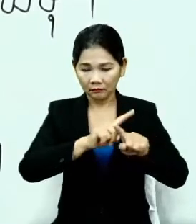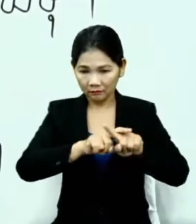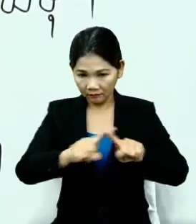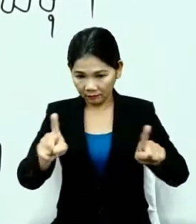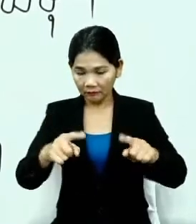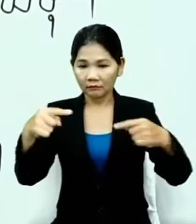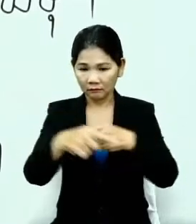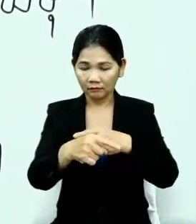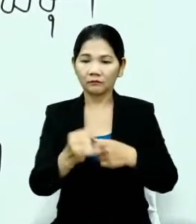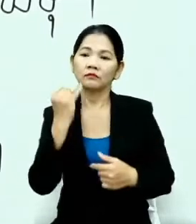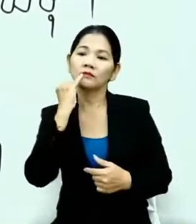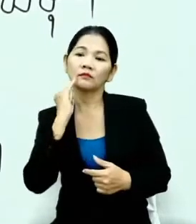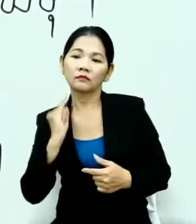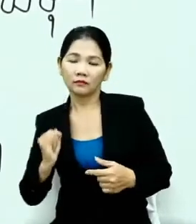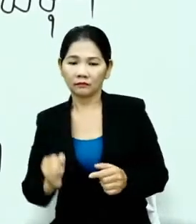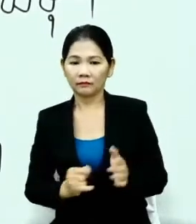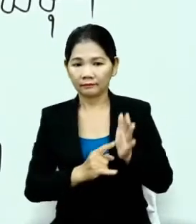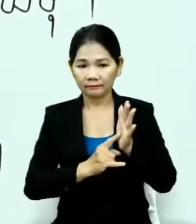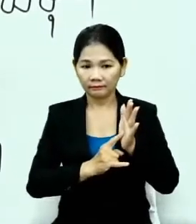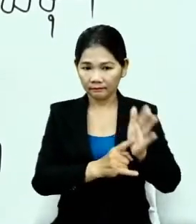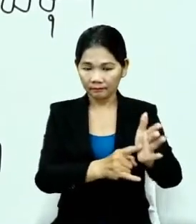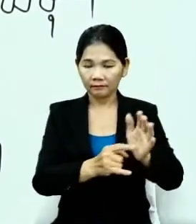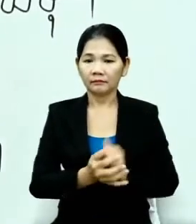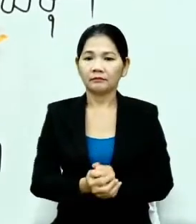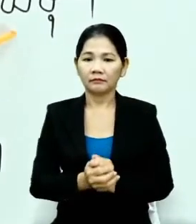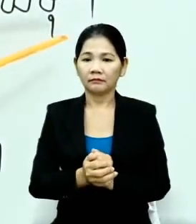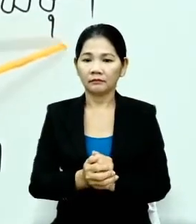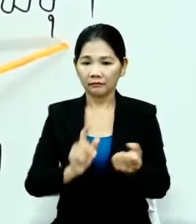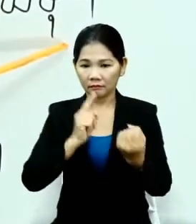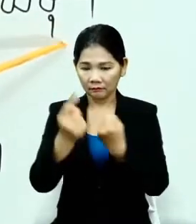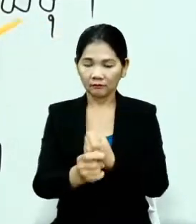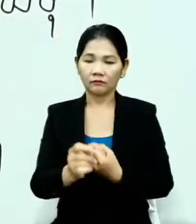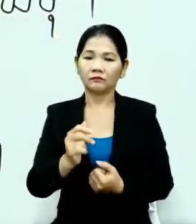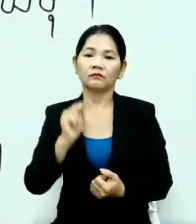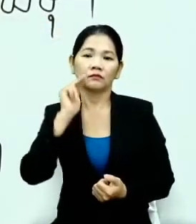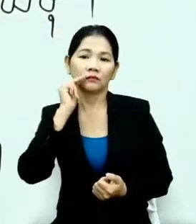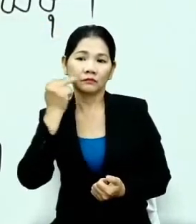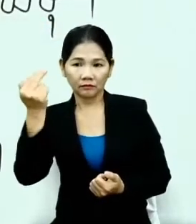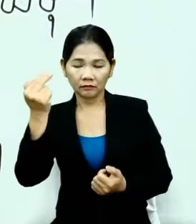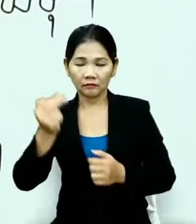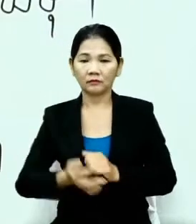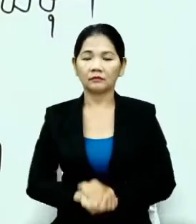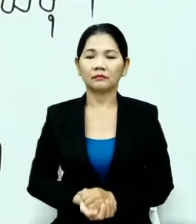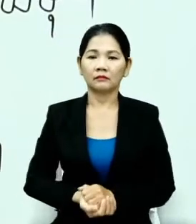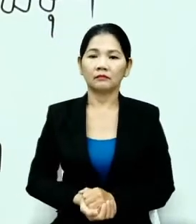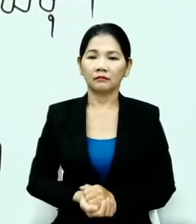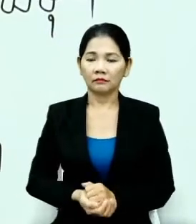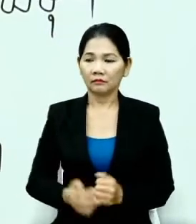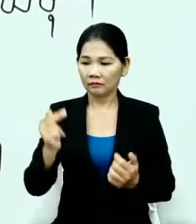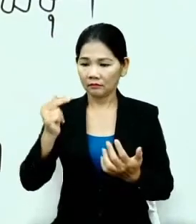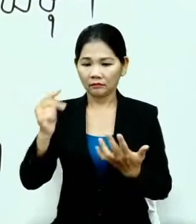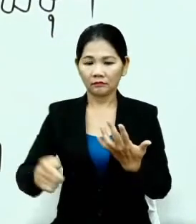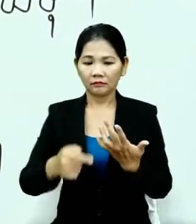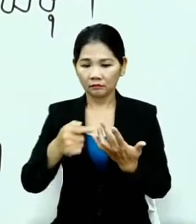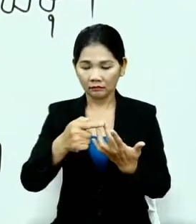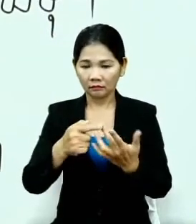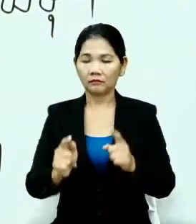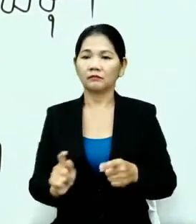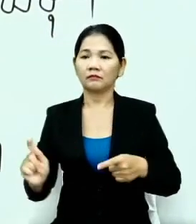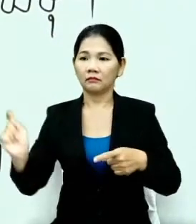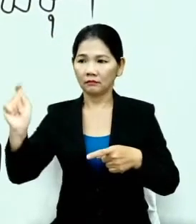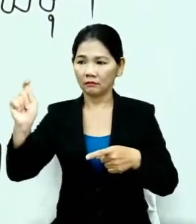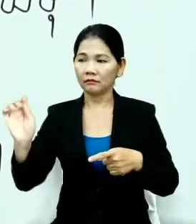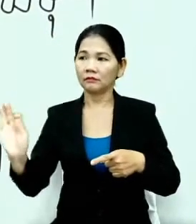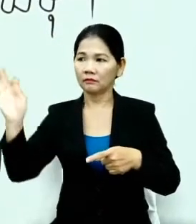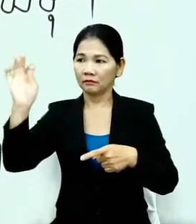cháy út tì hò phái chờ tùm tùm thân ạ bí chì